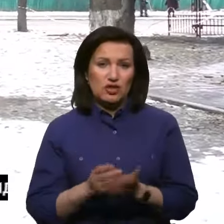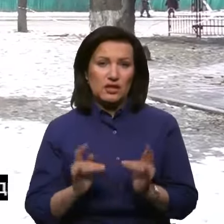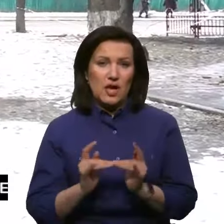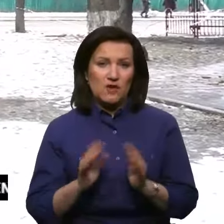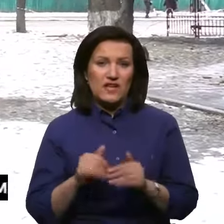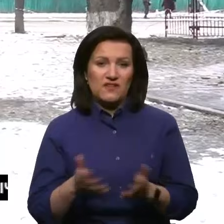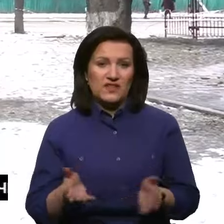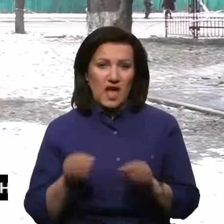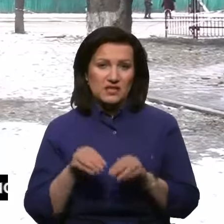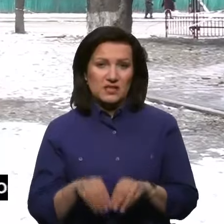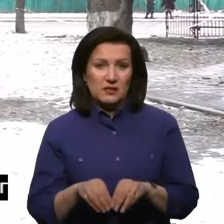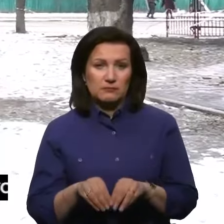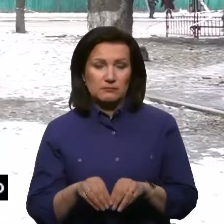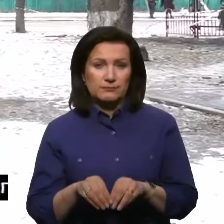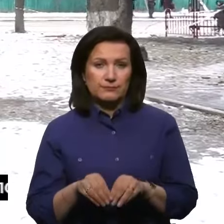в тазики.